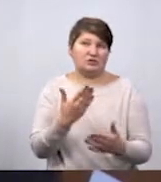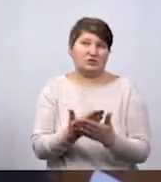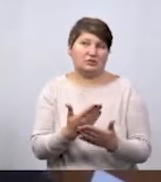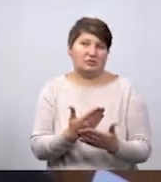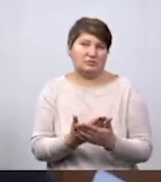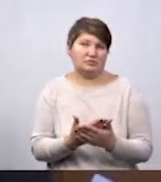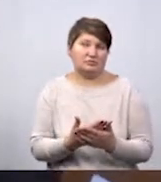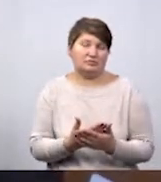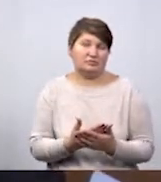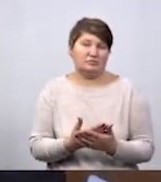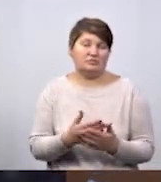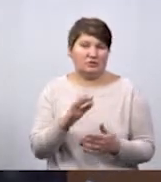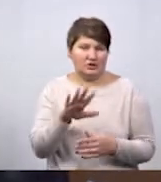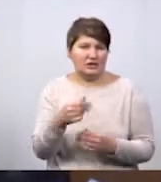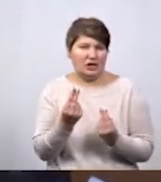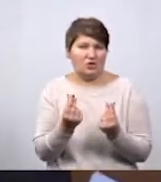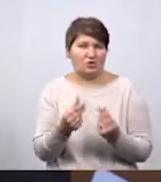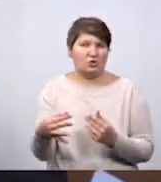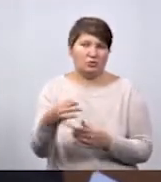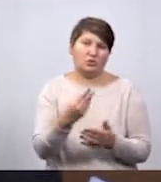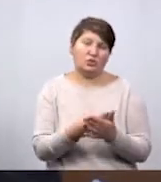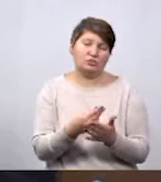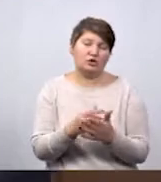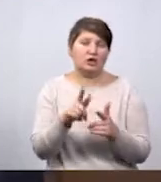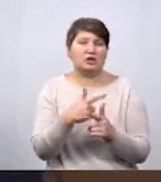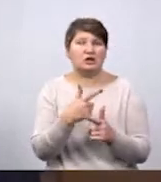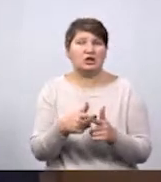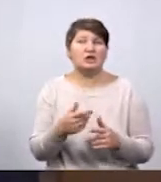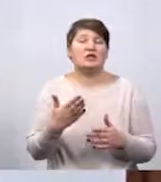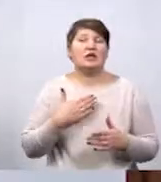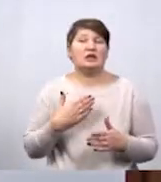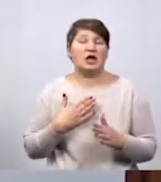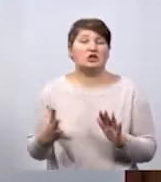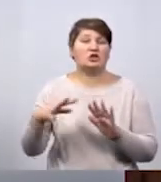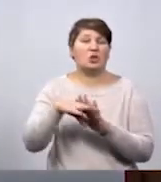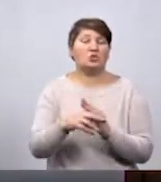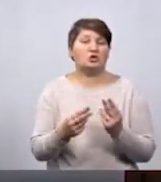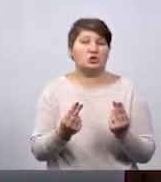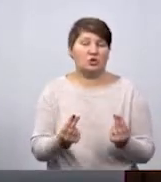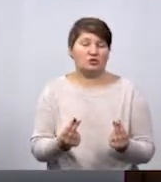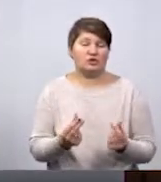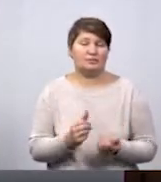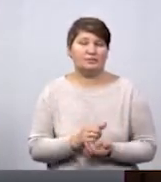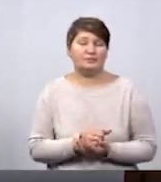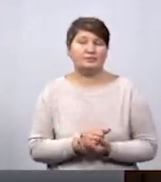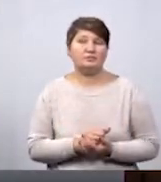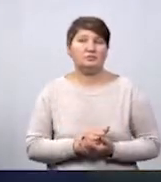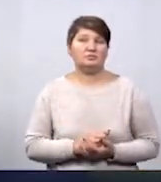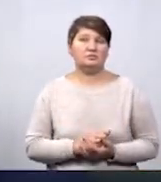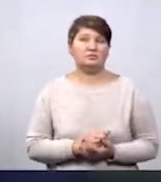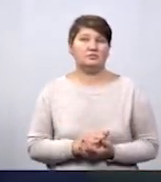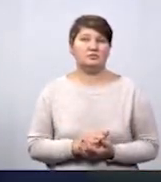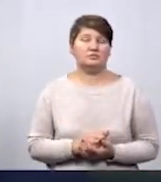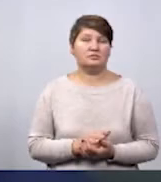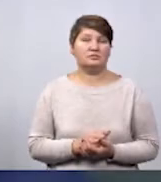Це за кошти обласного бюджету чи це? Це наші залучені кошти. Тетяна Куліковська, Роман Кочержук. Новини на